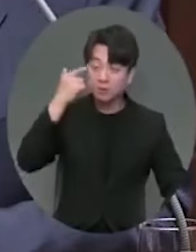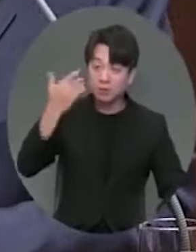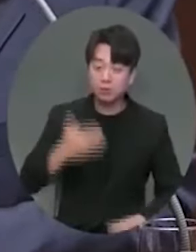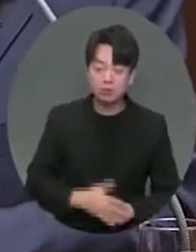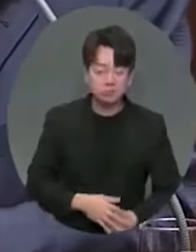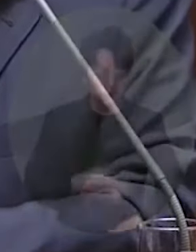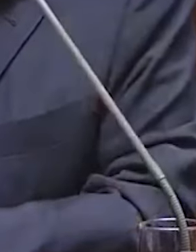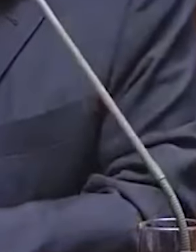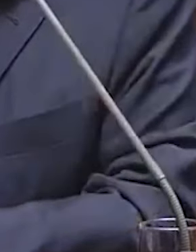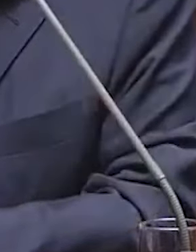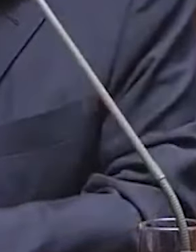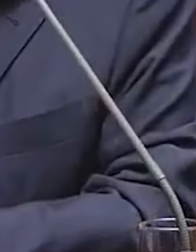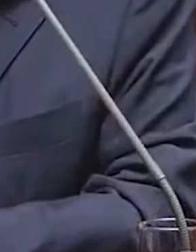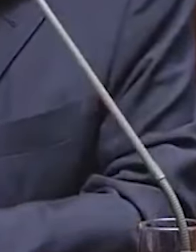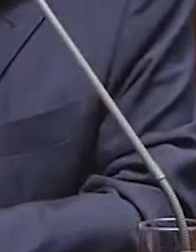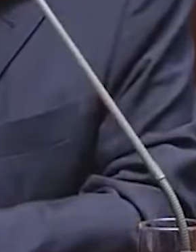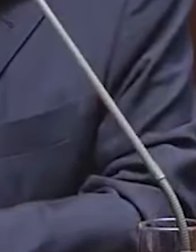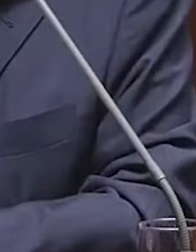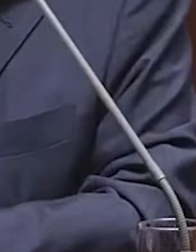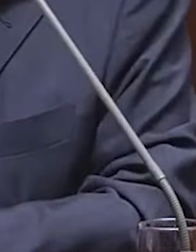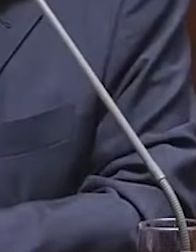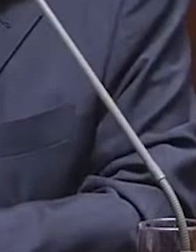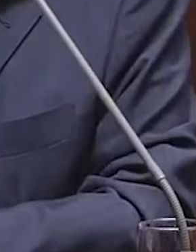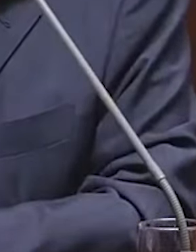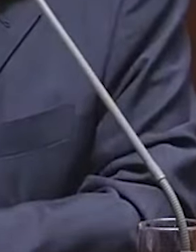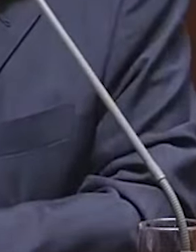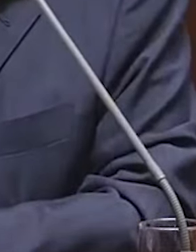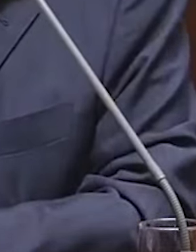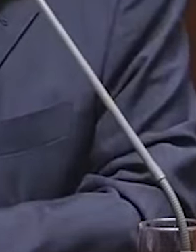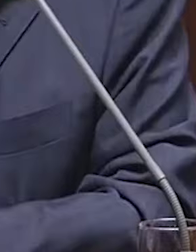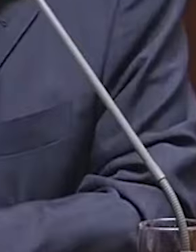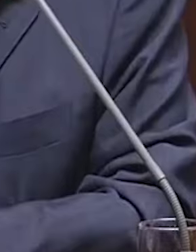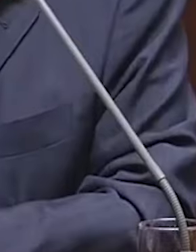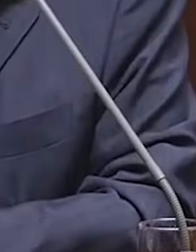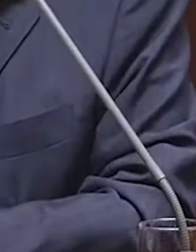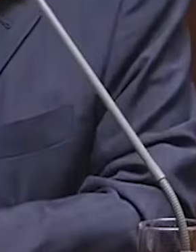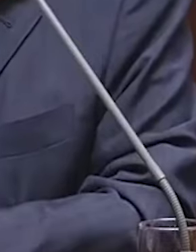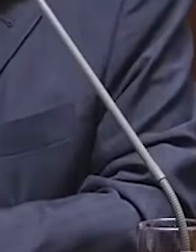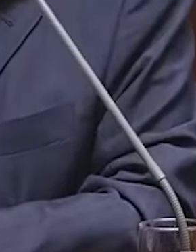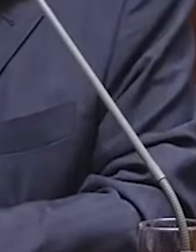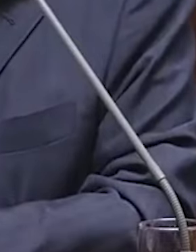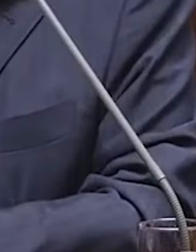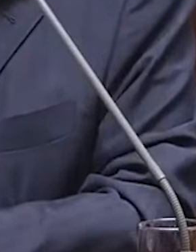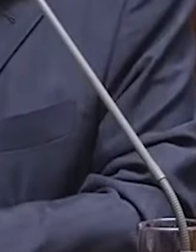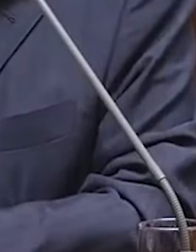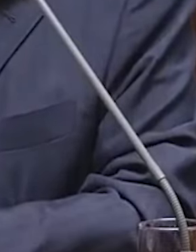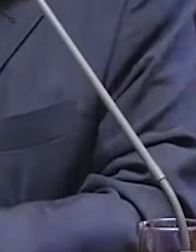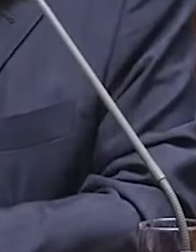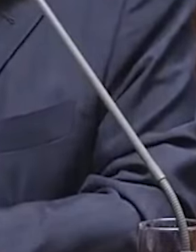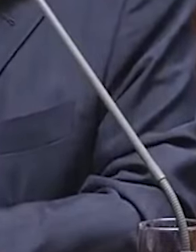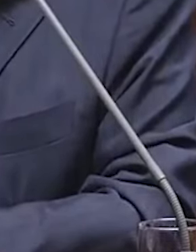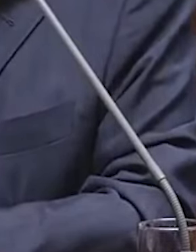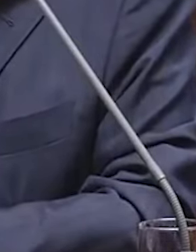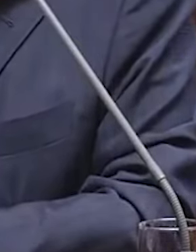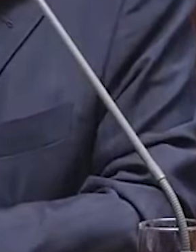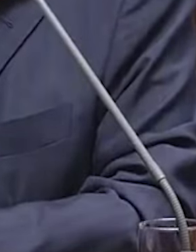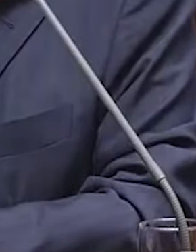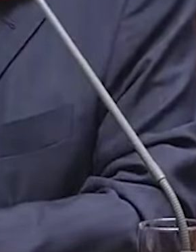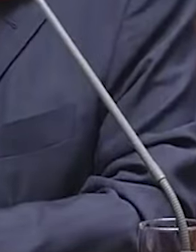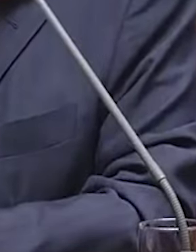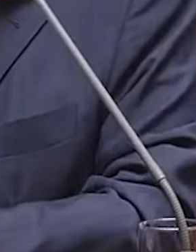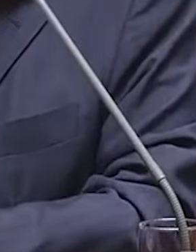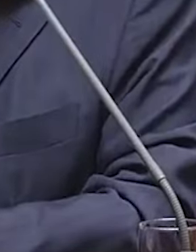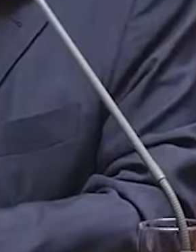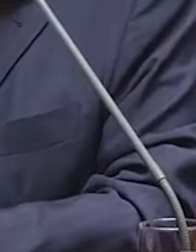걱정을 합니다. 우리 모두 힘을 합쳐서 이 문제를 잘 해결하고 지속 가능한 우리의 최고의